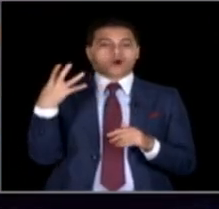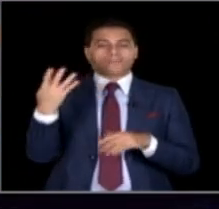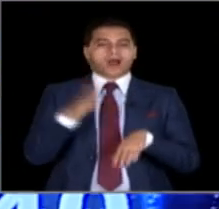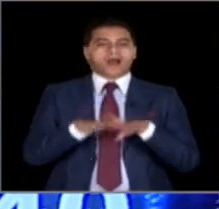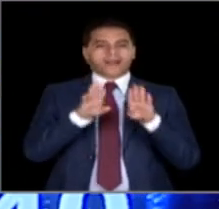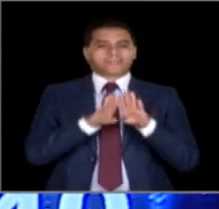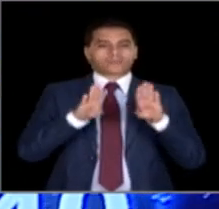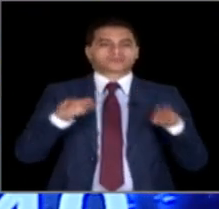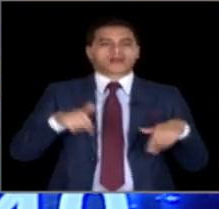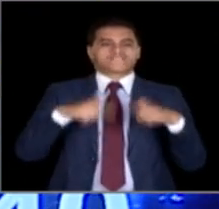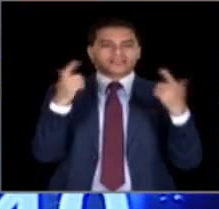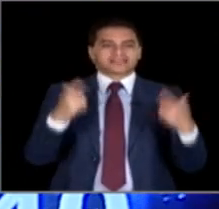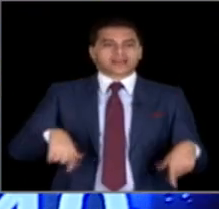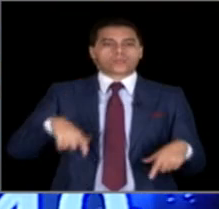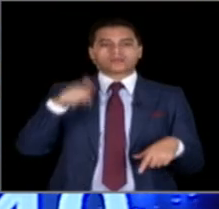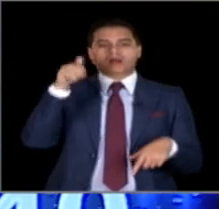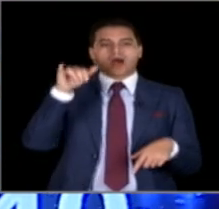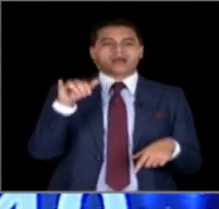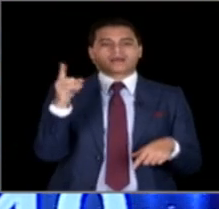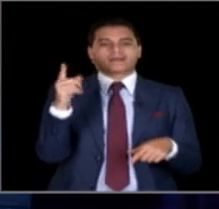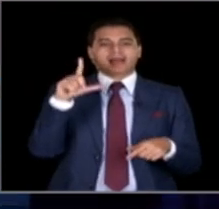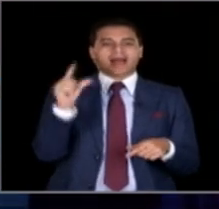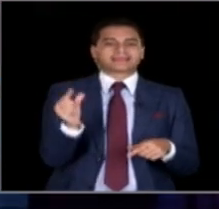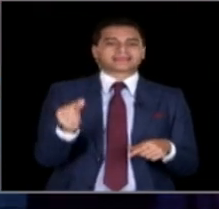في أيرلندا.